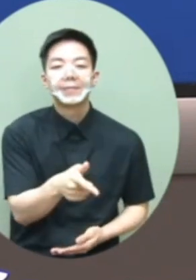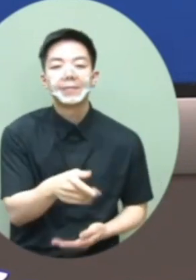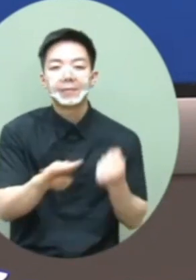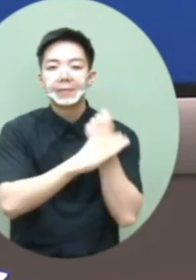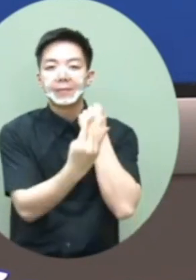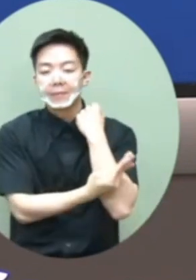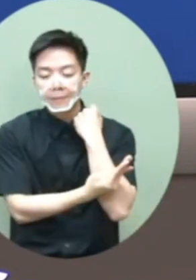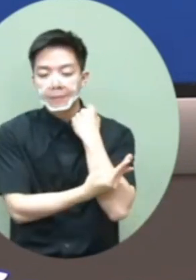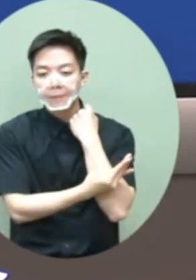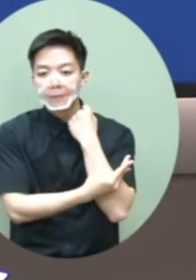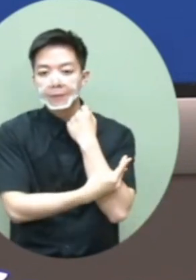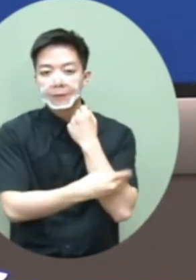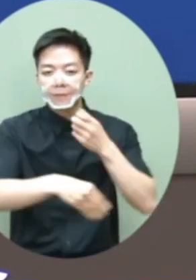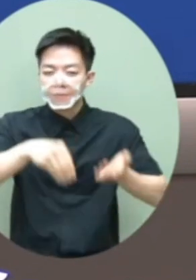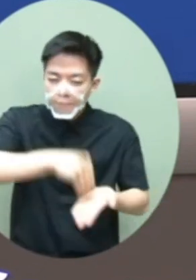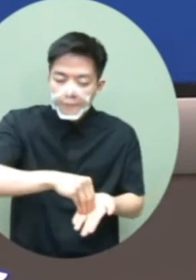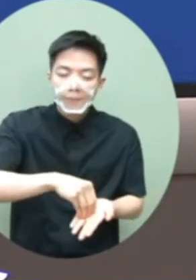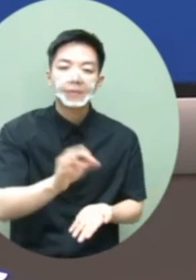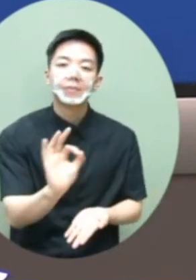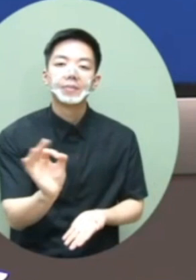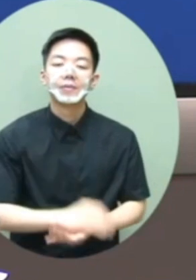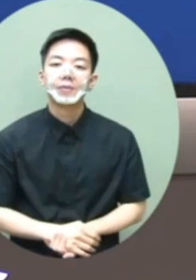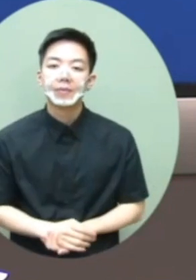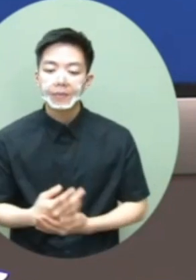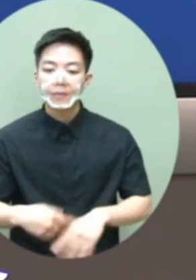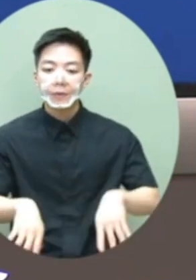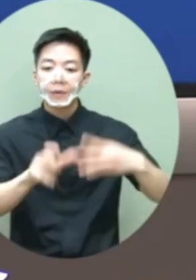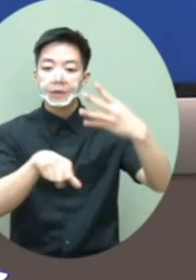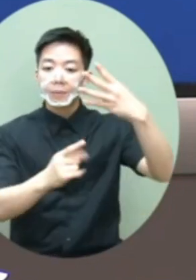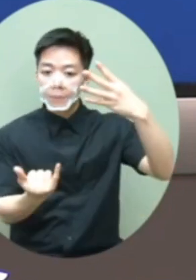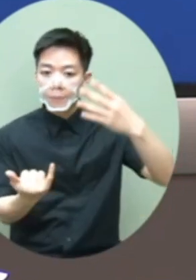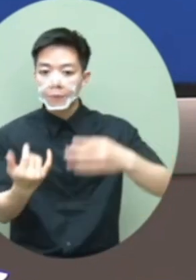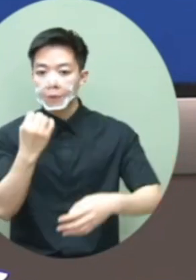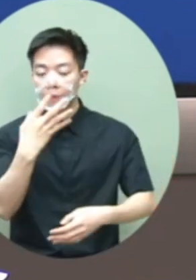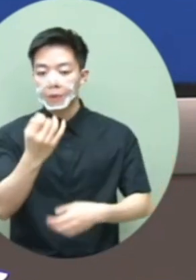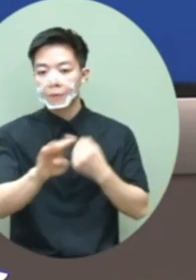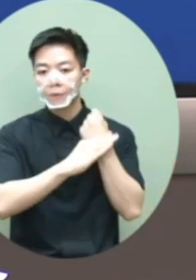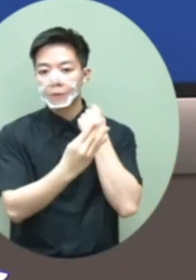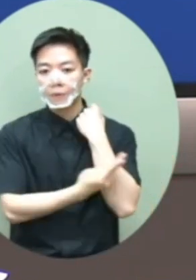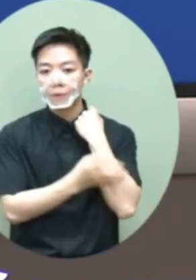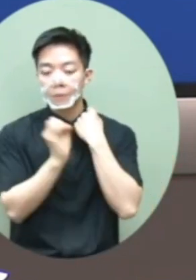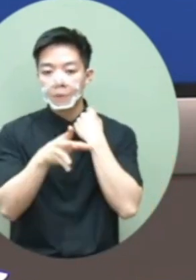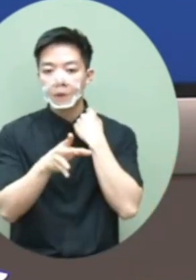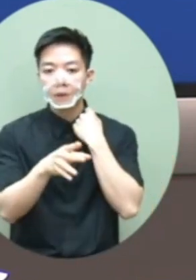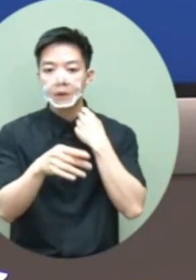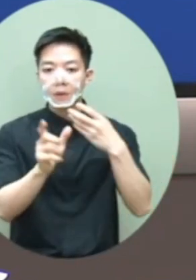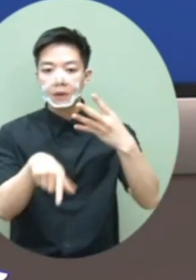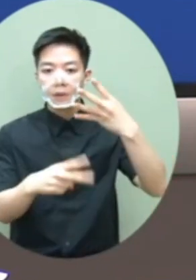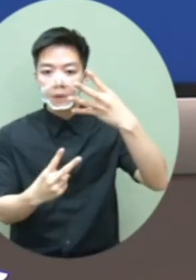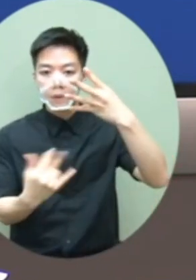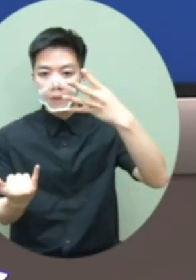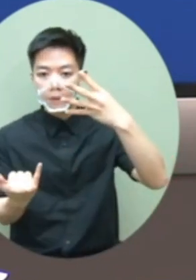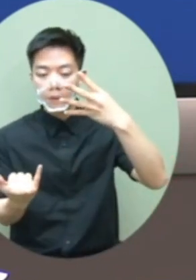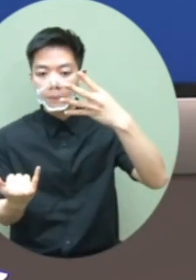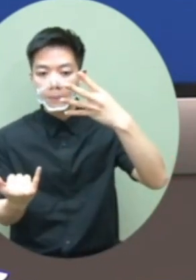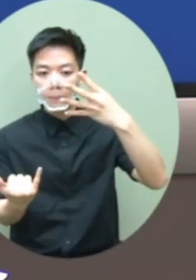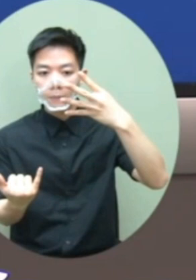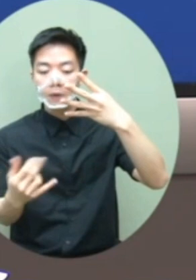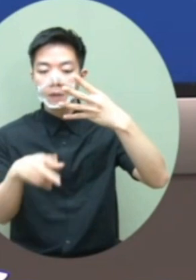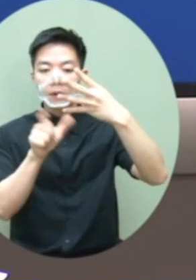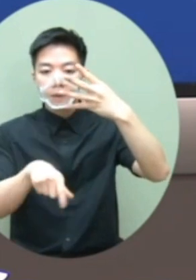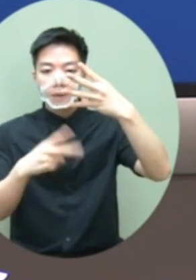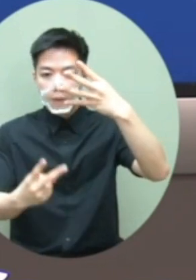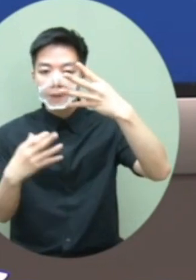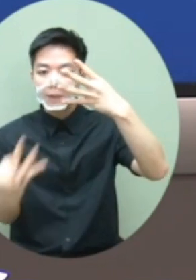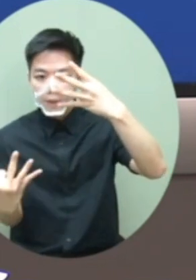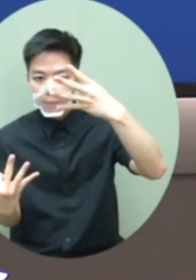到4月16日，而係香港選舉法例咧，我哋係需要喺23日咧，4月23日咧就有核准